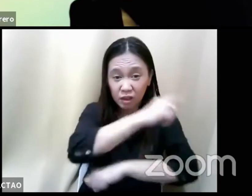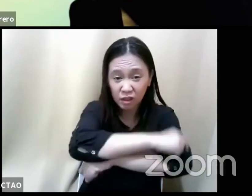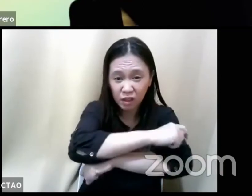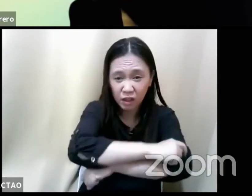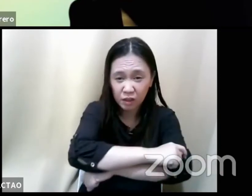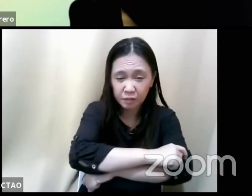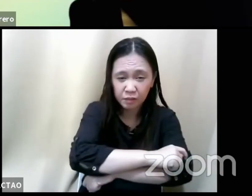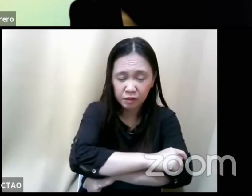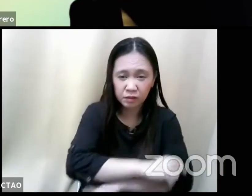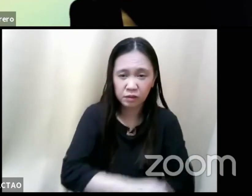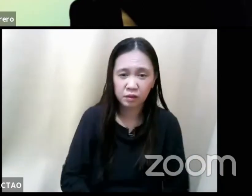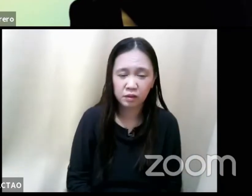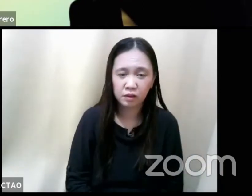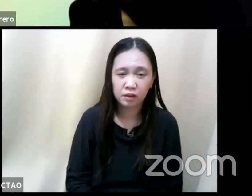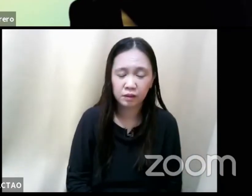naka-cover yung